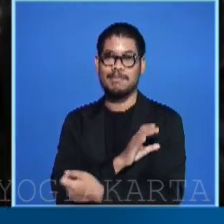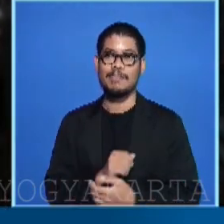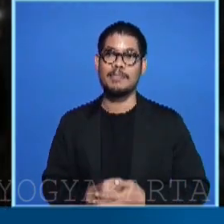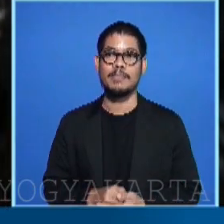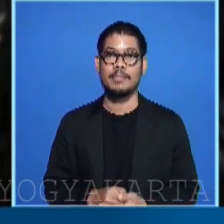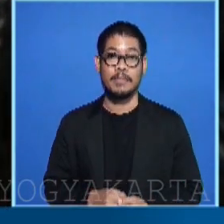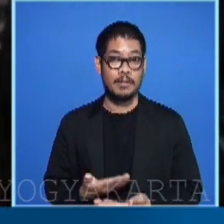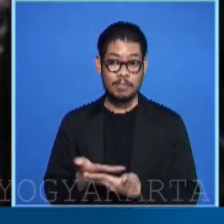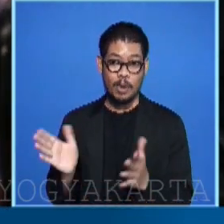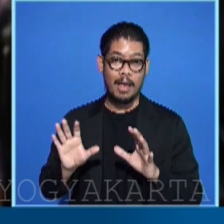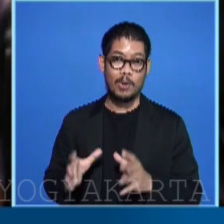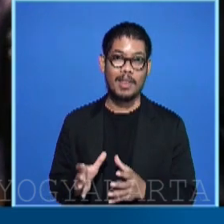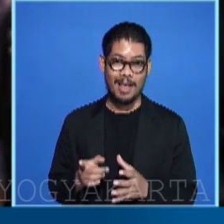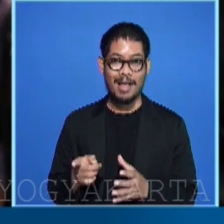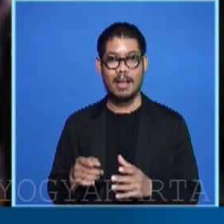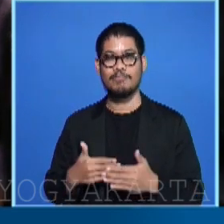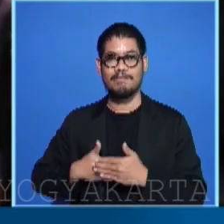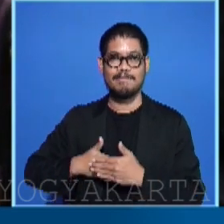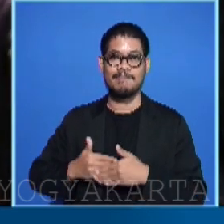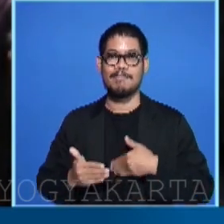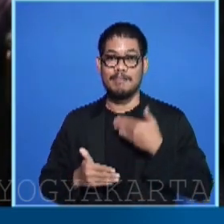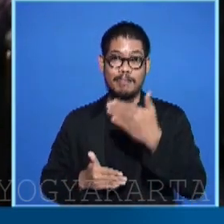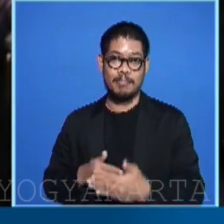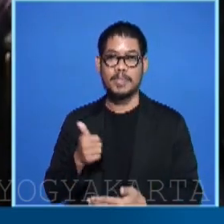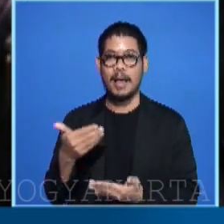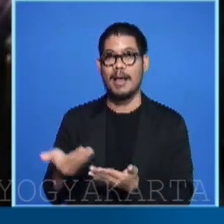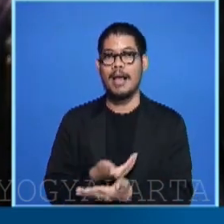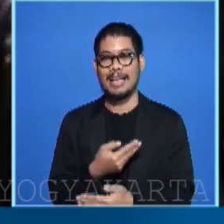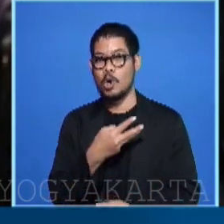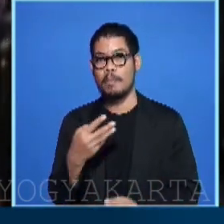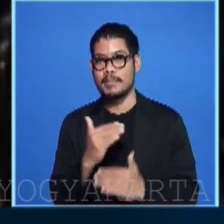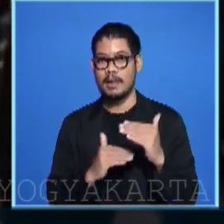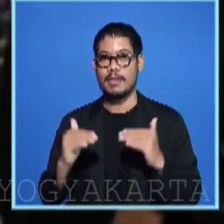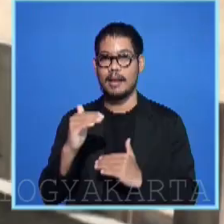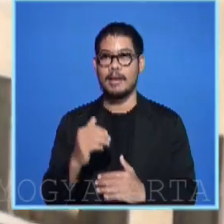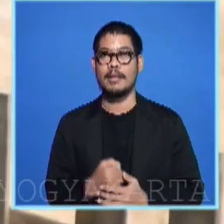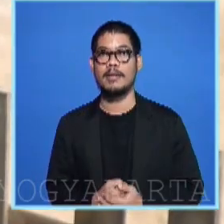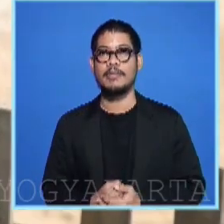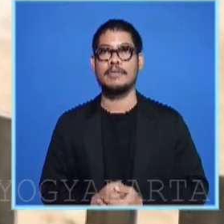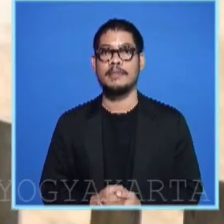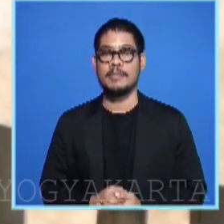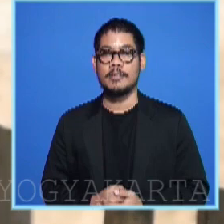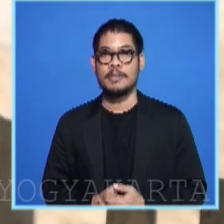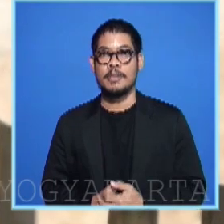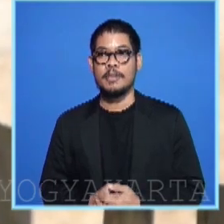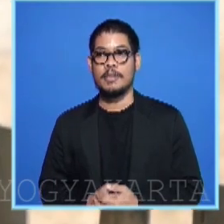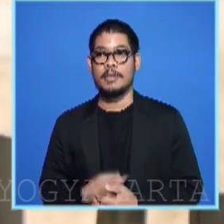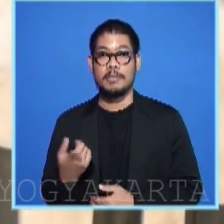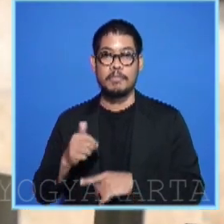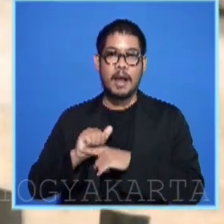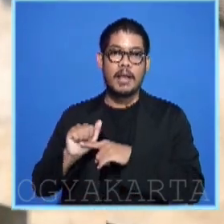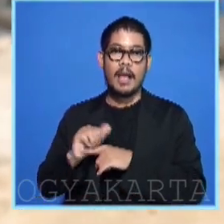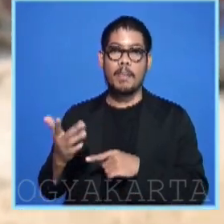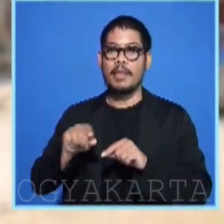kedepannya bisa menopang tangguh ekonomi dan pangan sehingga akan menambah penghasilan di dalam keluarga. Selain dilatih menanam lidah